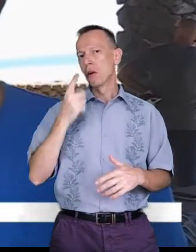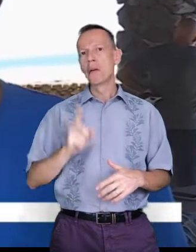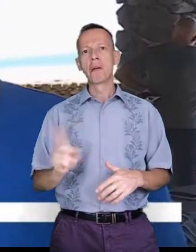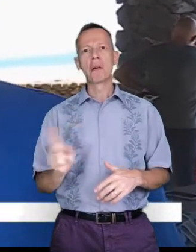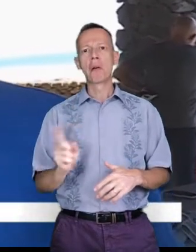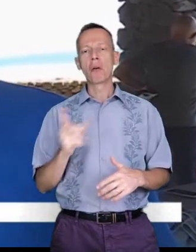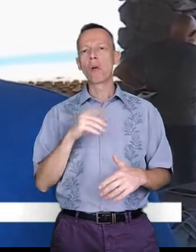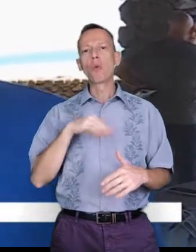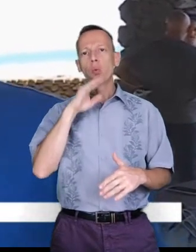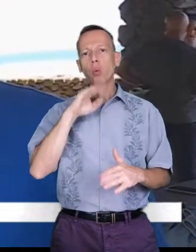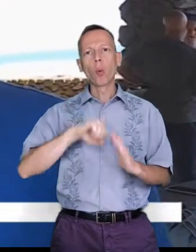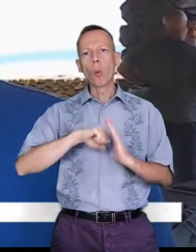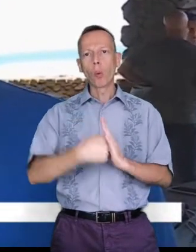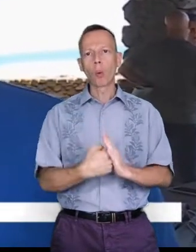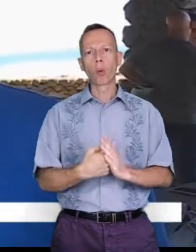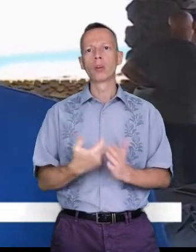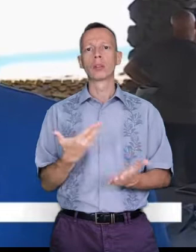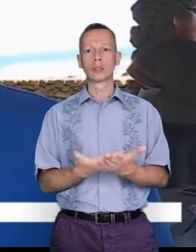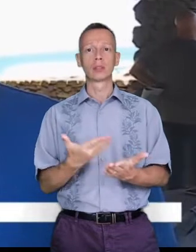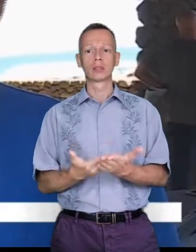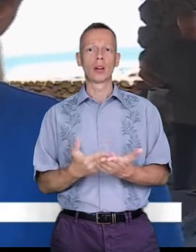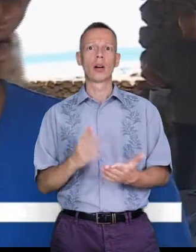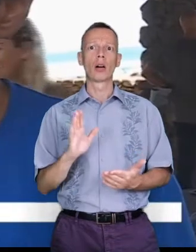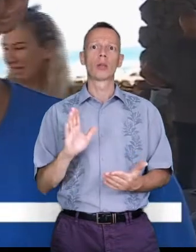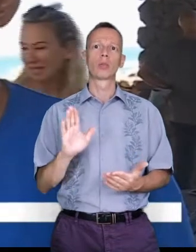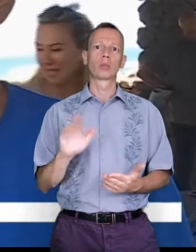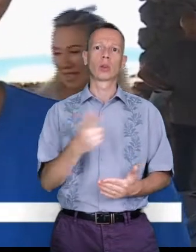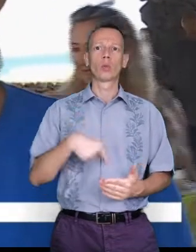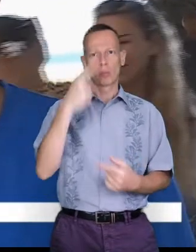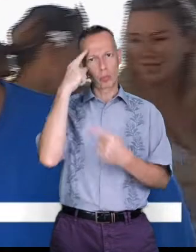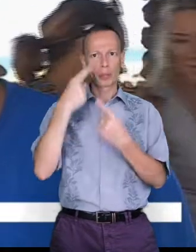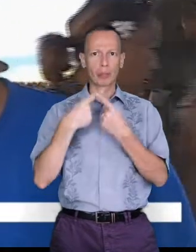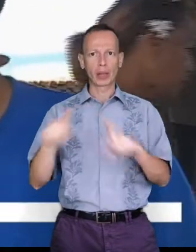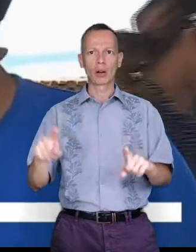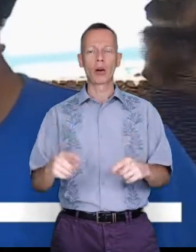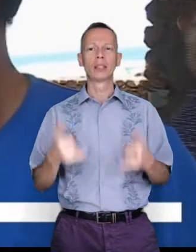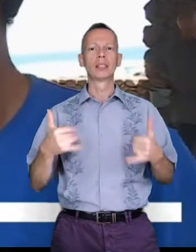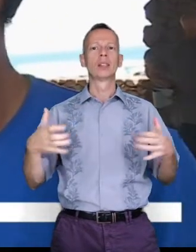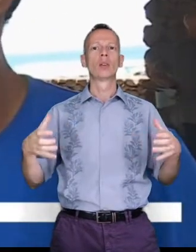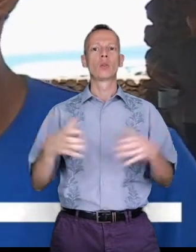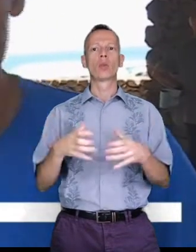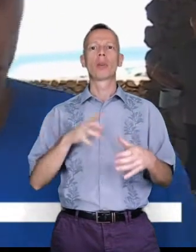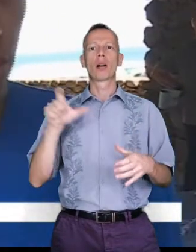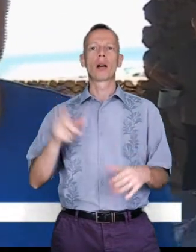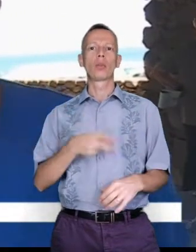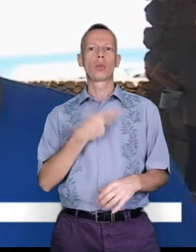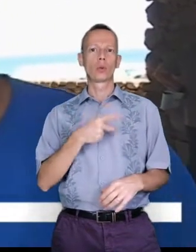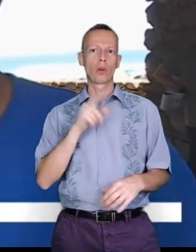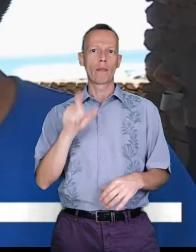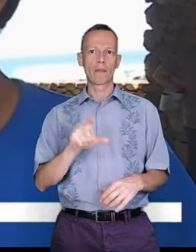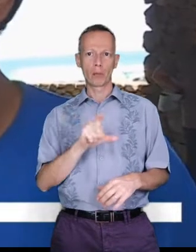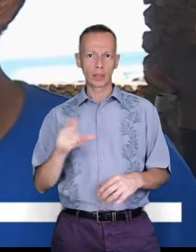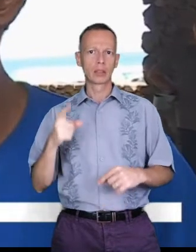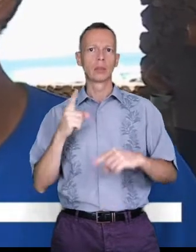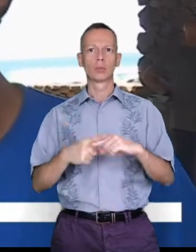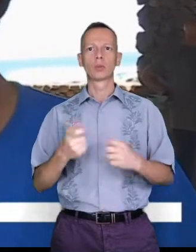soleil, je pense que c'est allé un peu trop loin. On questionne ça, on questionne la véracité. Dans le groupe, nous avons un